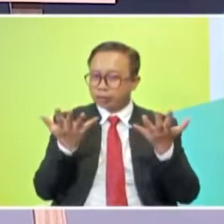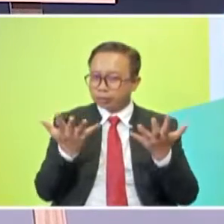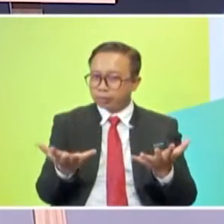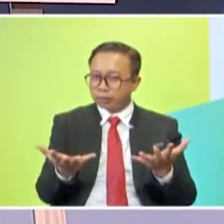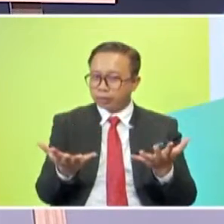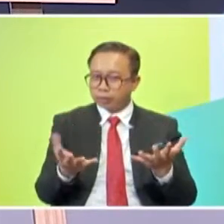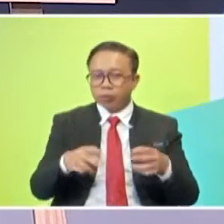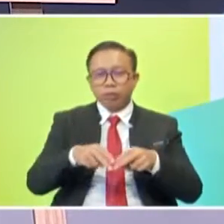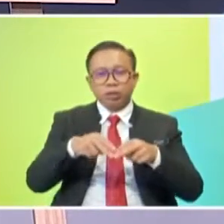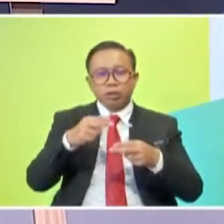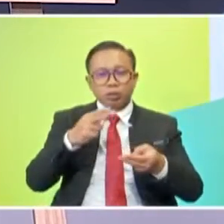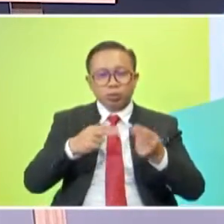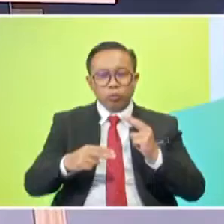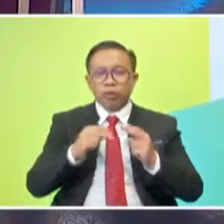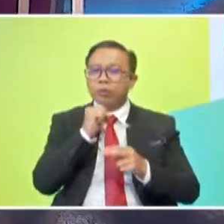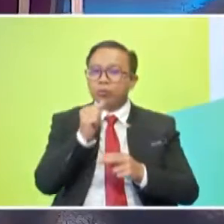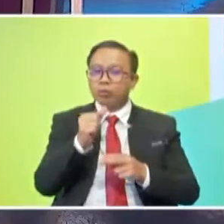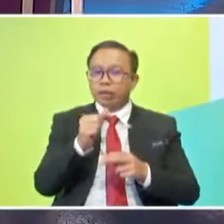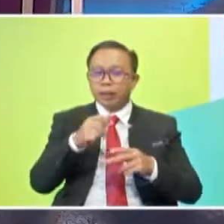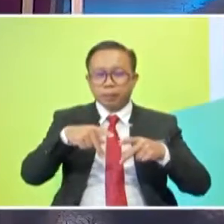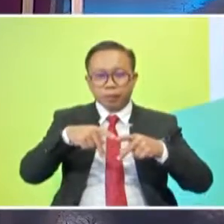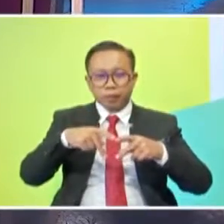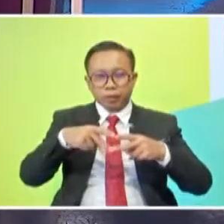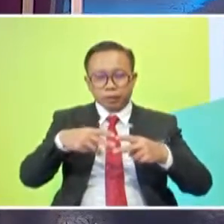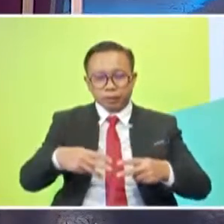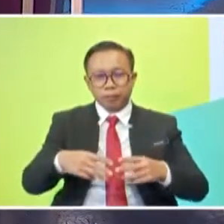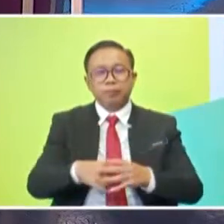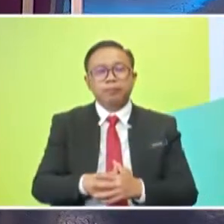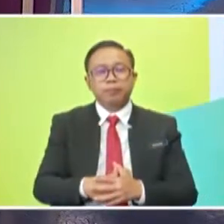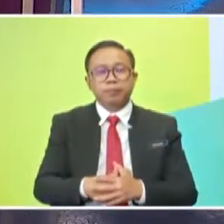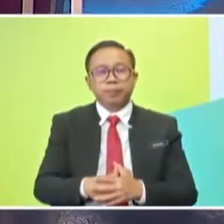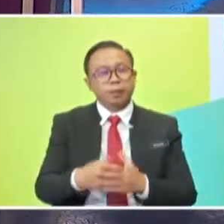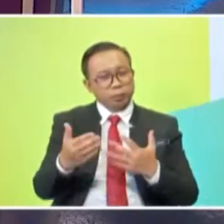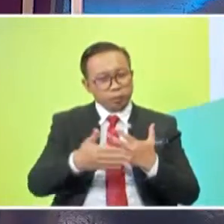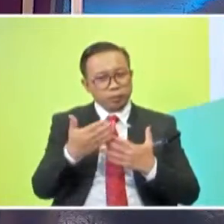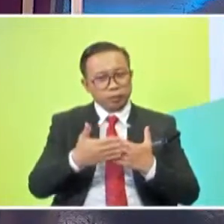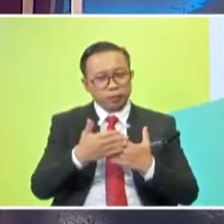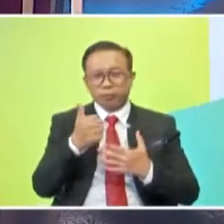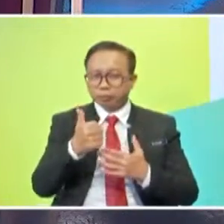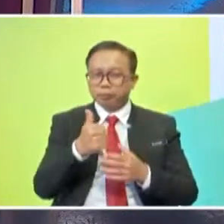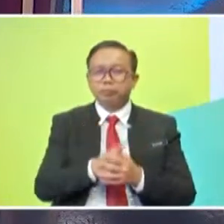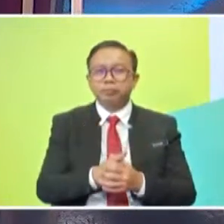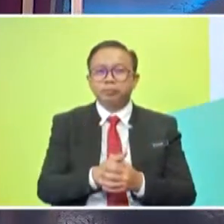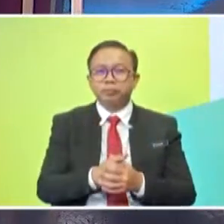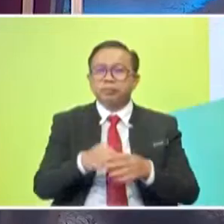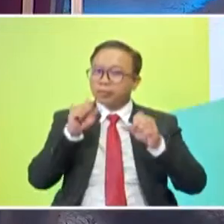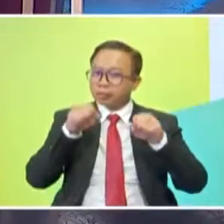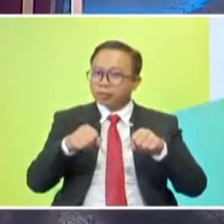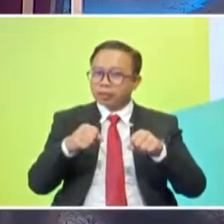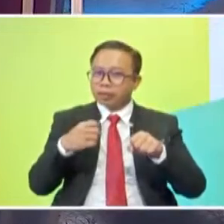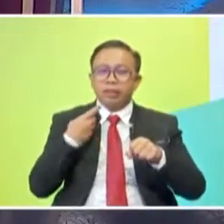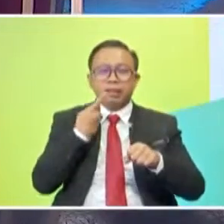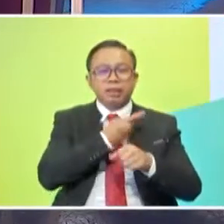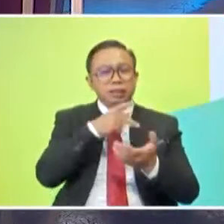ukuran bukan piawai mudah sangat ceguk mudahnya jago-jago kalau macam tu chegou boleh tak kalau kita